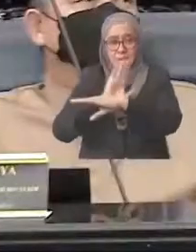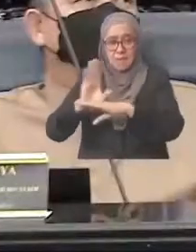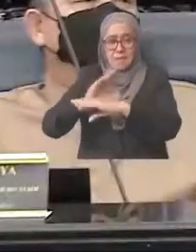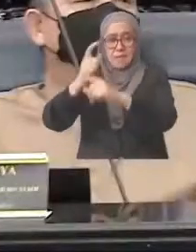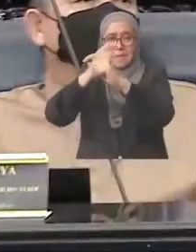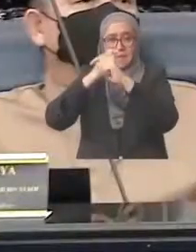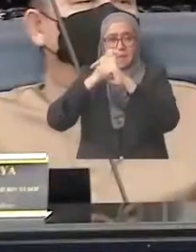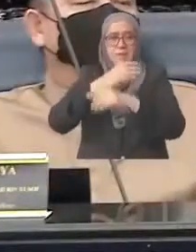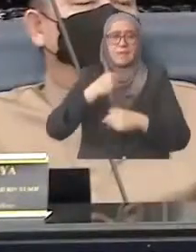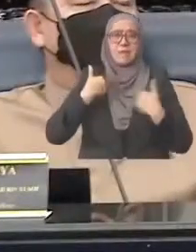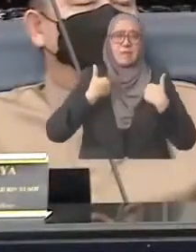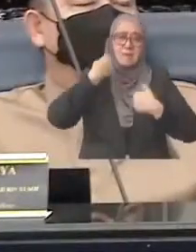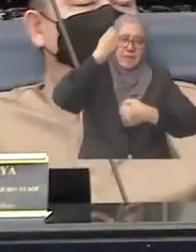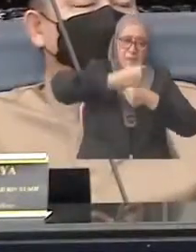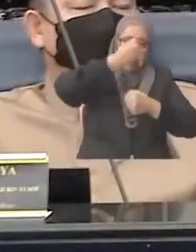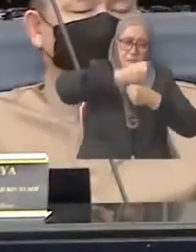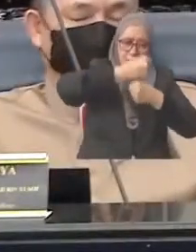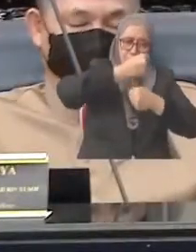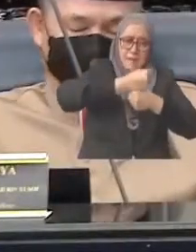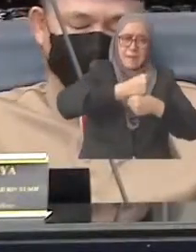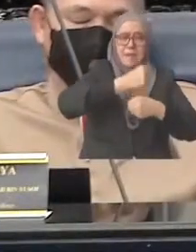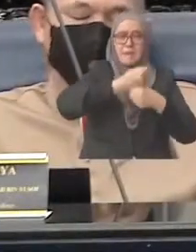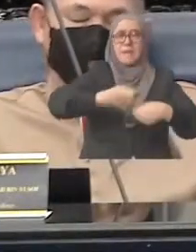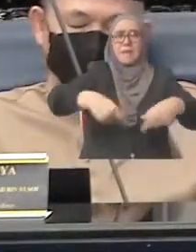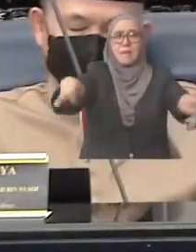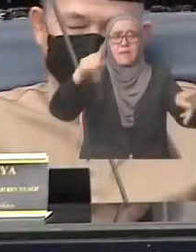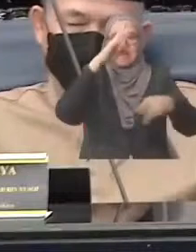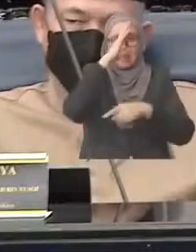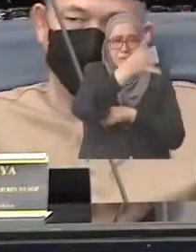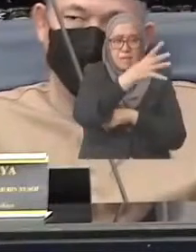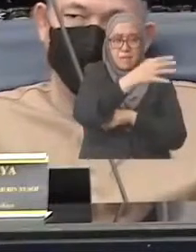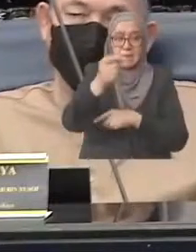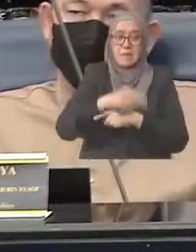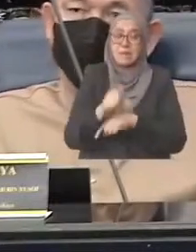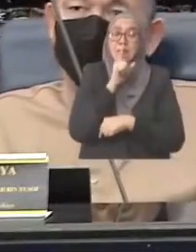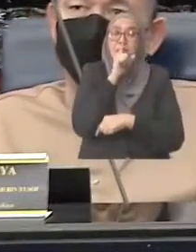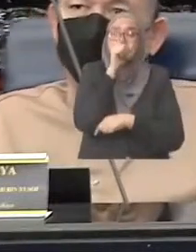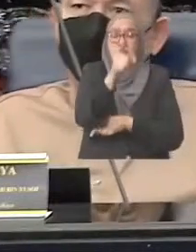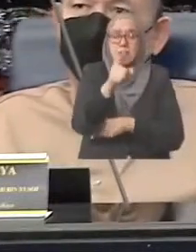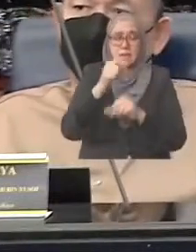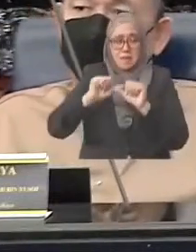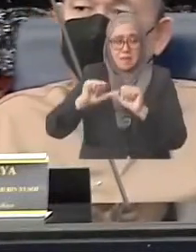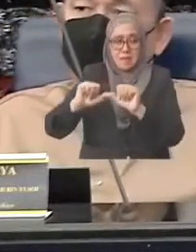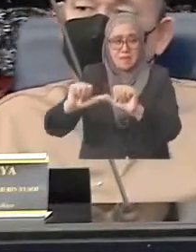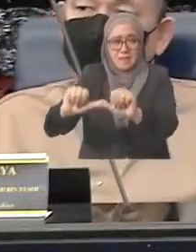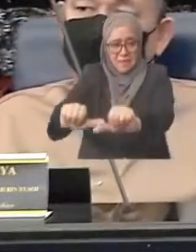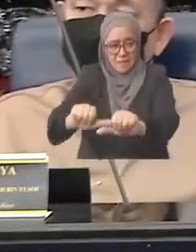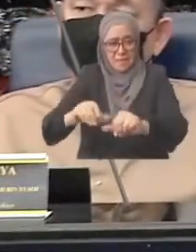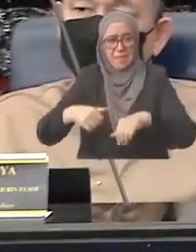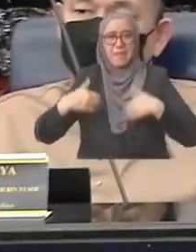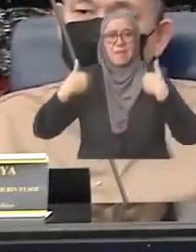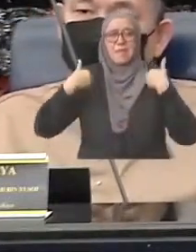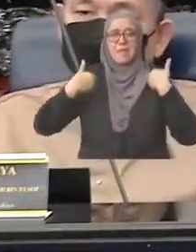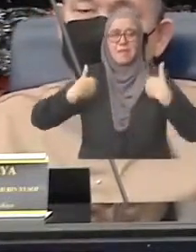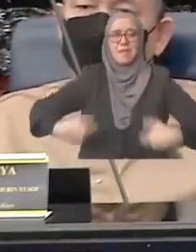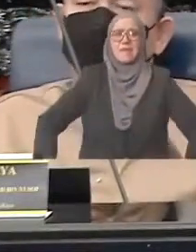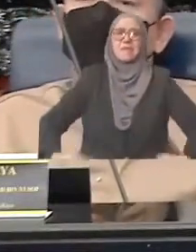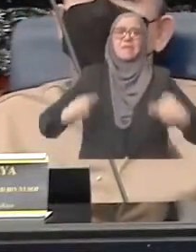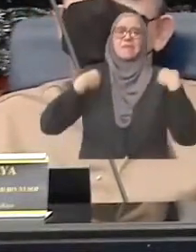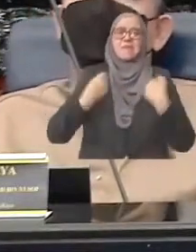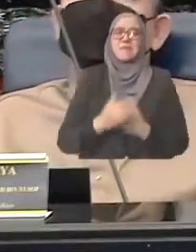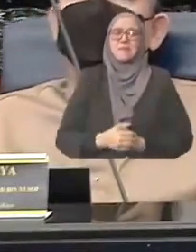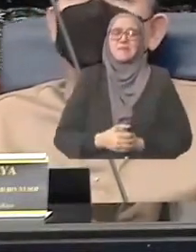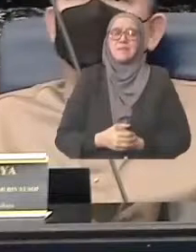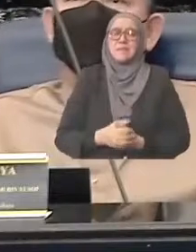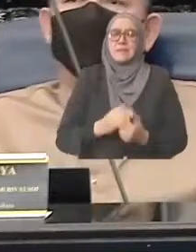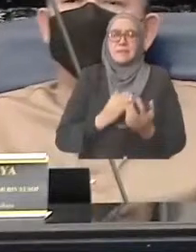ada pekerjaan yang diciptakan dan pastinya masih ada lagi sebuah kehidupan Hai laluinya juga